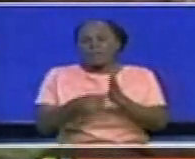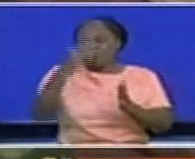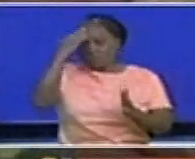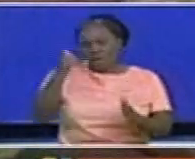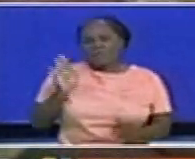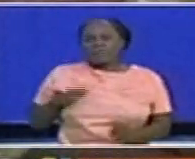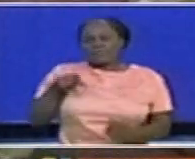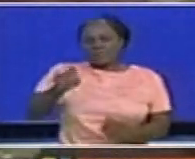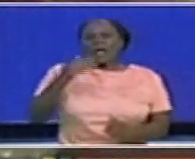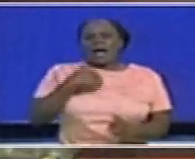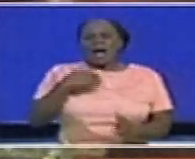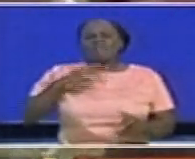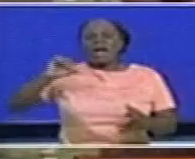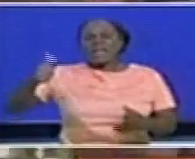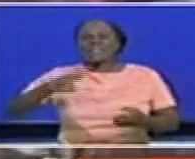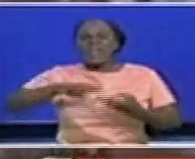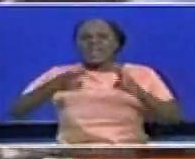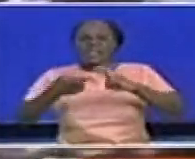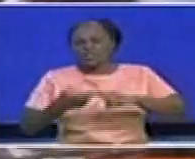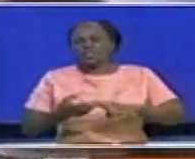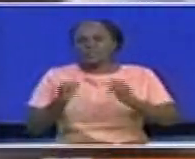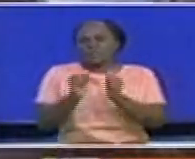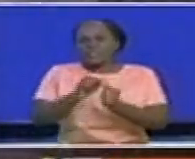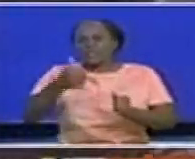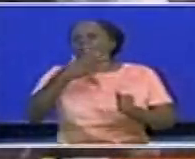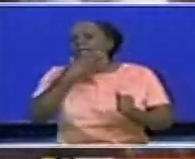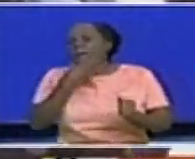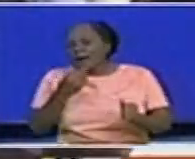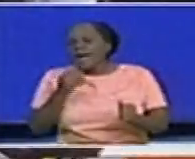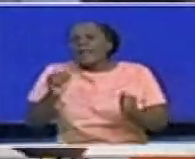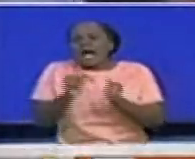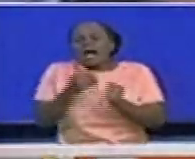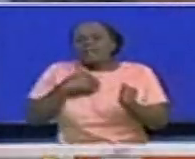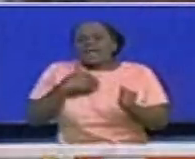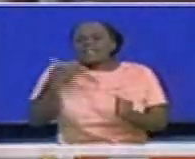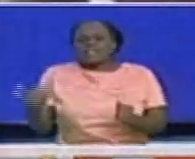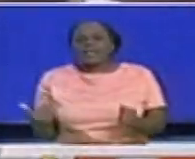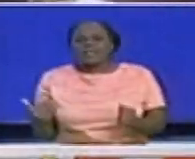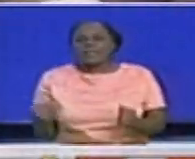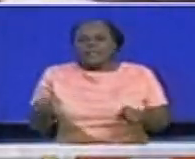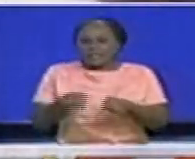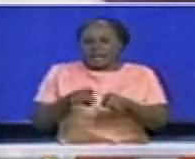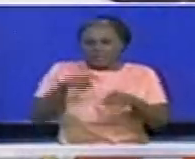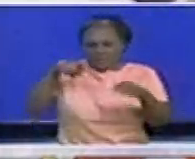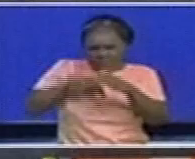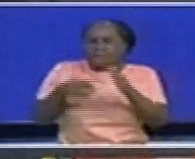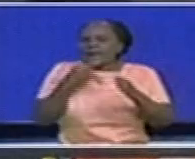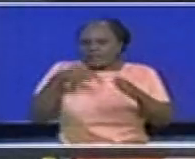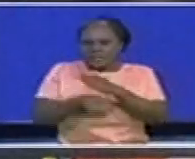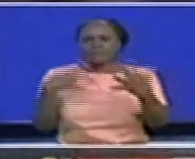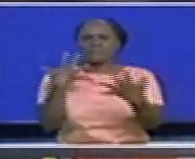mwanamke huyo alikuwa na uhusiano na mtu mwingine na hata kuzaa naye mtoto huyo aliyeuawa wakati mwanamume huyo alipokuwa